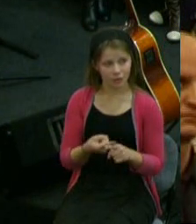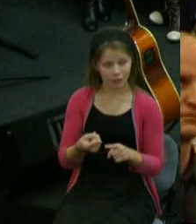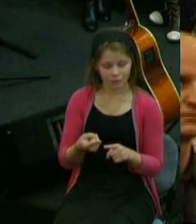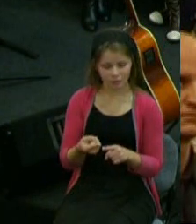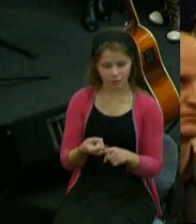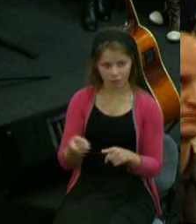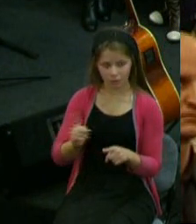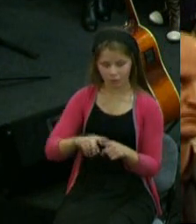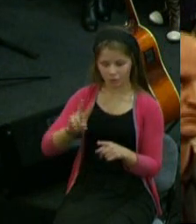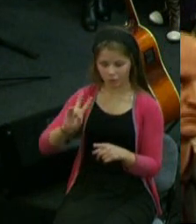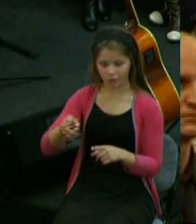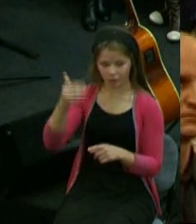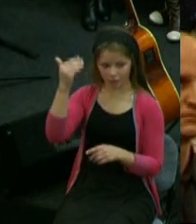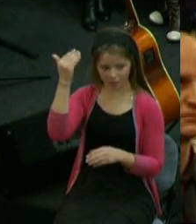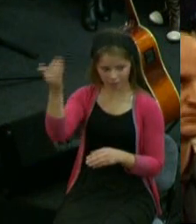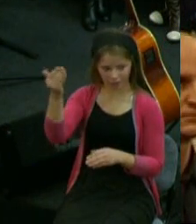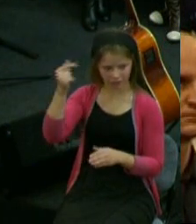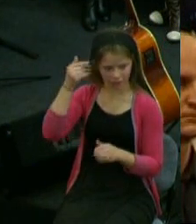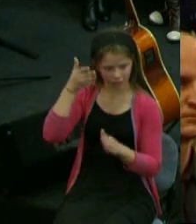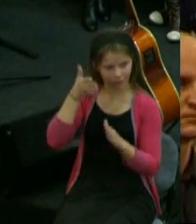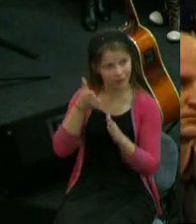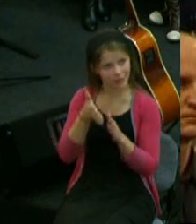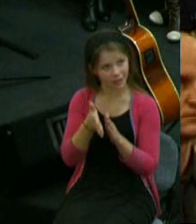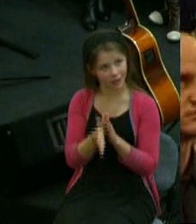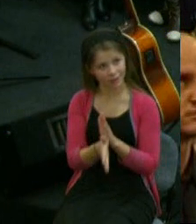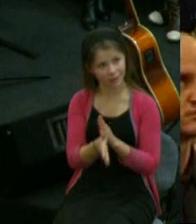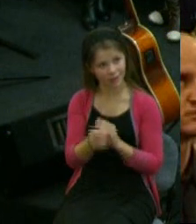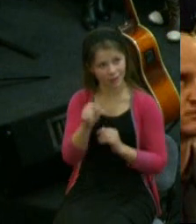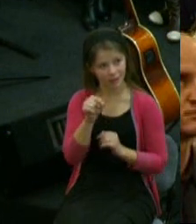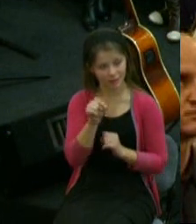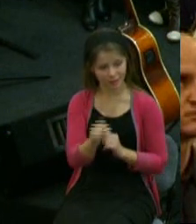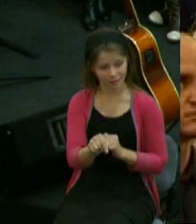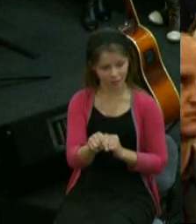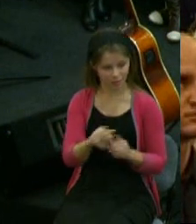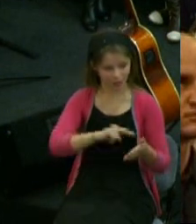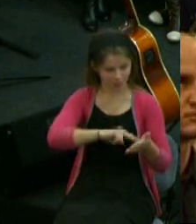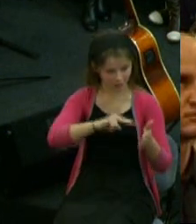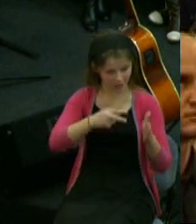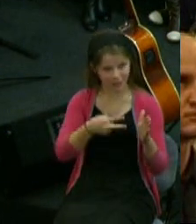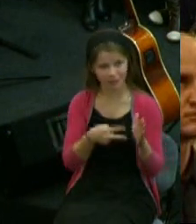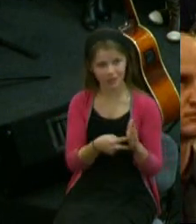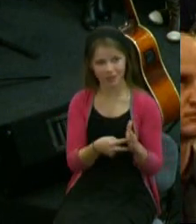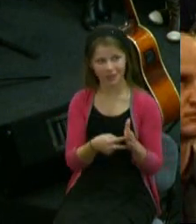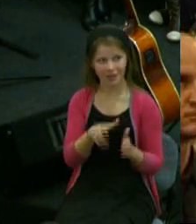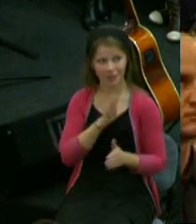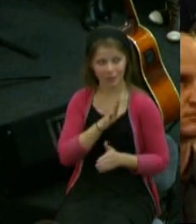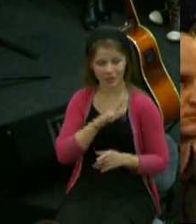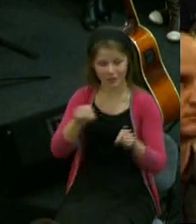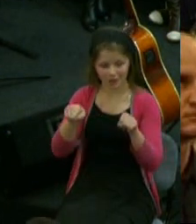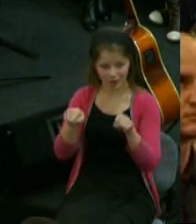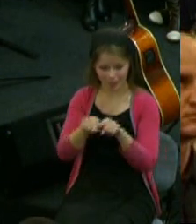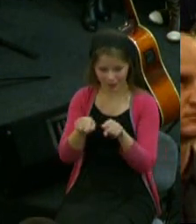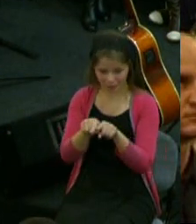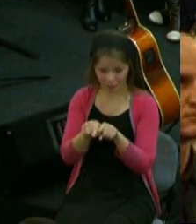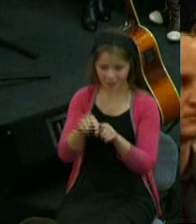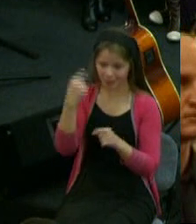предузнал, тем і предопреділил быть подобними образу сина своєго. Быть